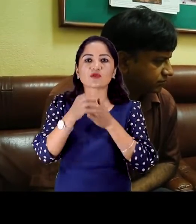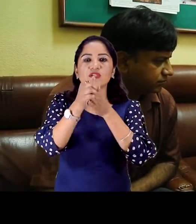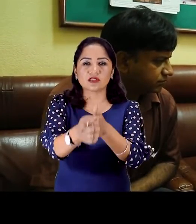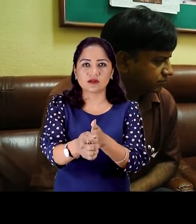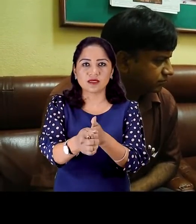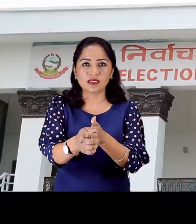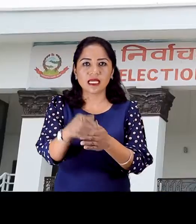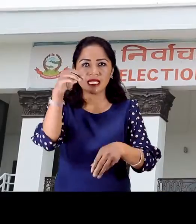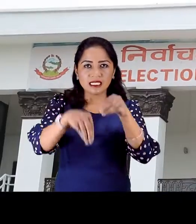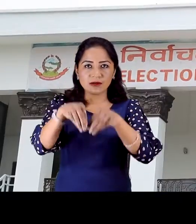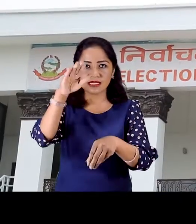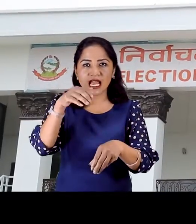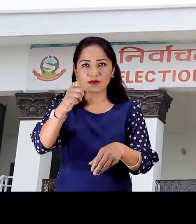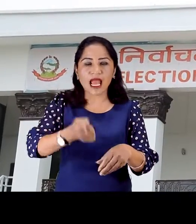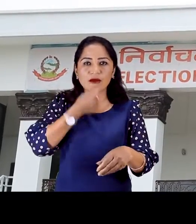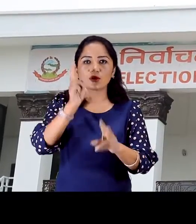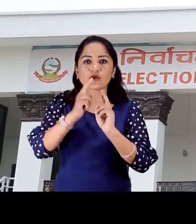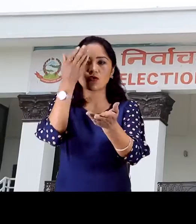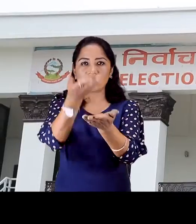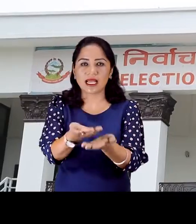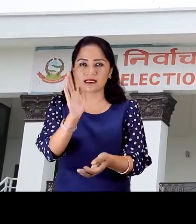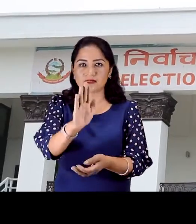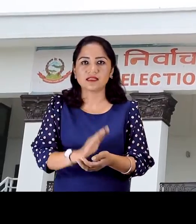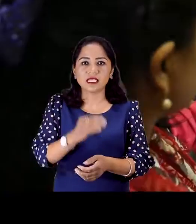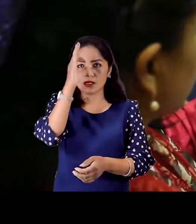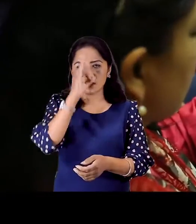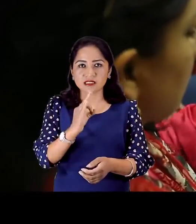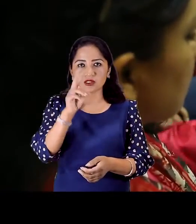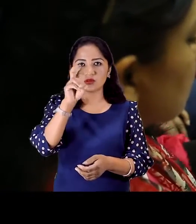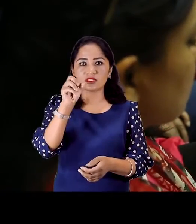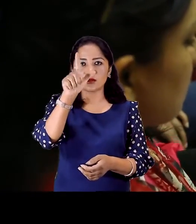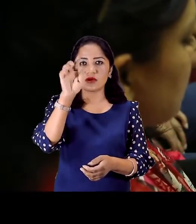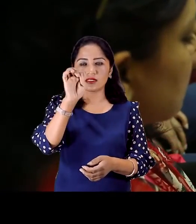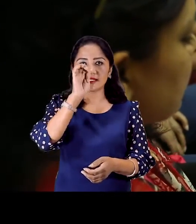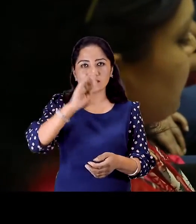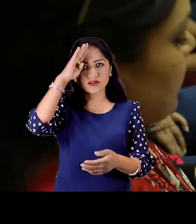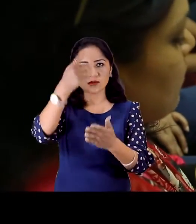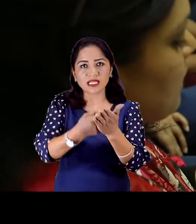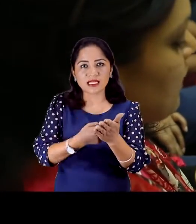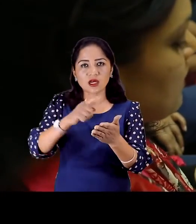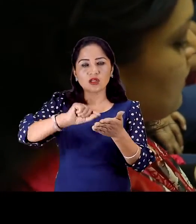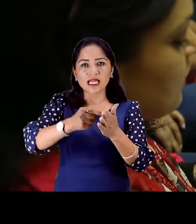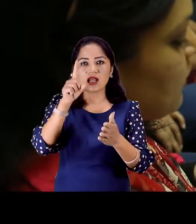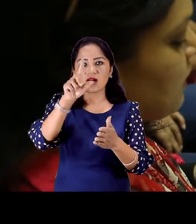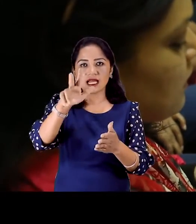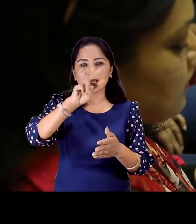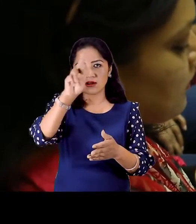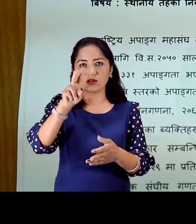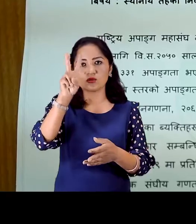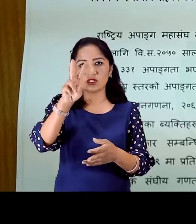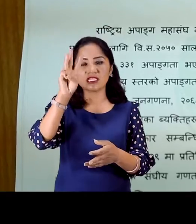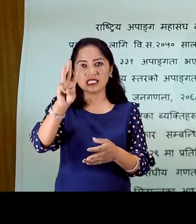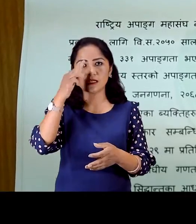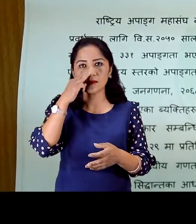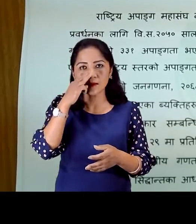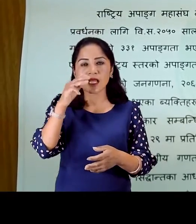नेपाल को निर्वाचन आयग मा अपना कुराहरू राखेका छन। विशिसकरी बहत्तर को सम्भिदान को धारा अठार को दू रतीन